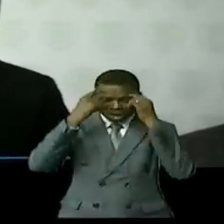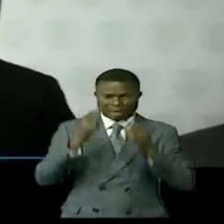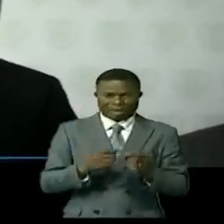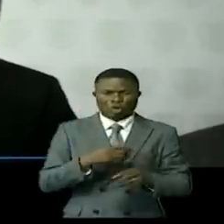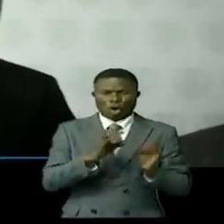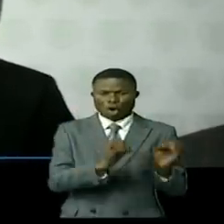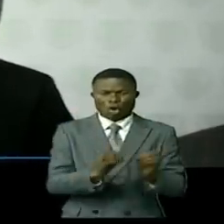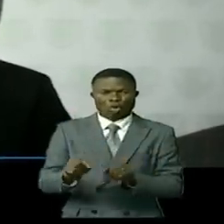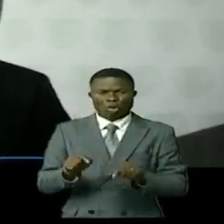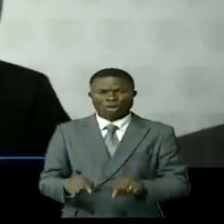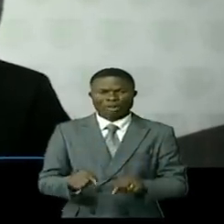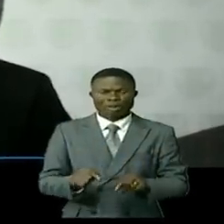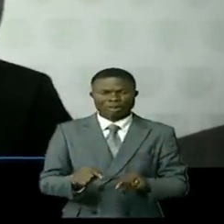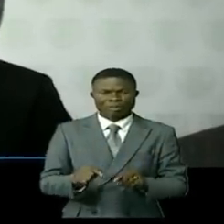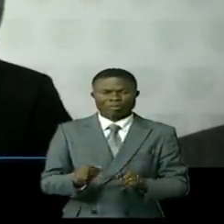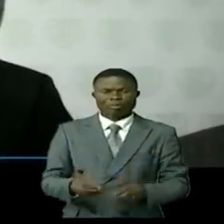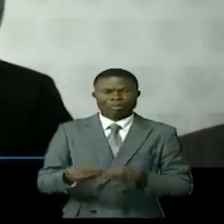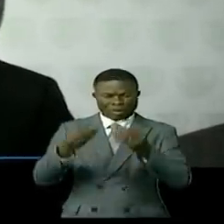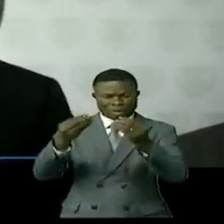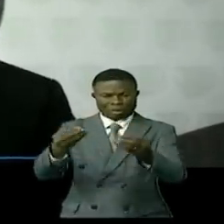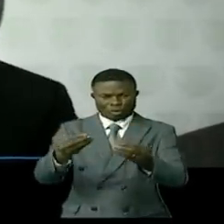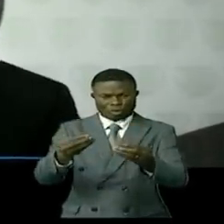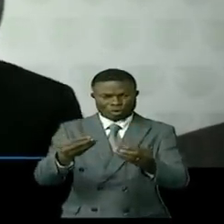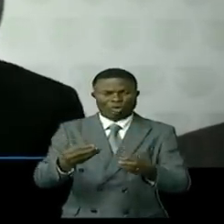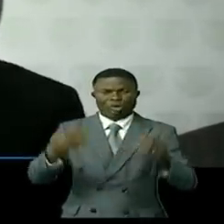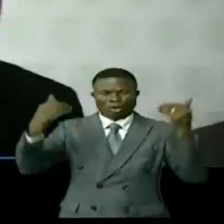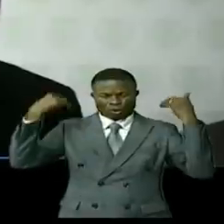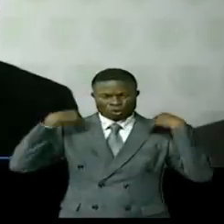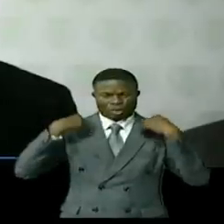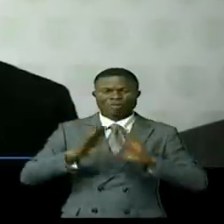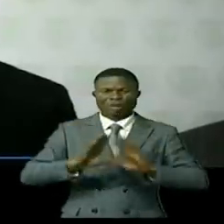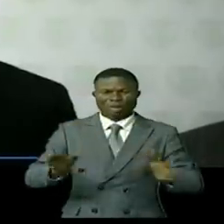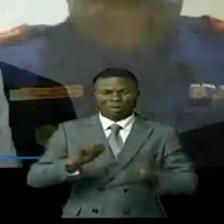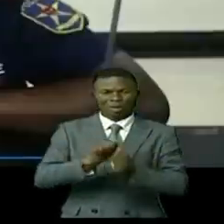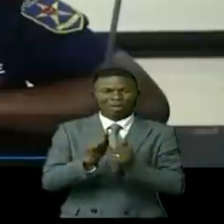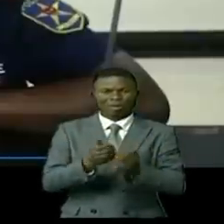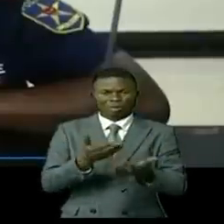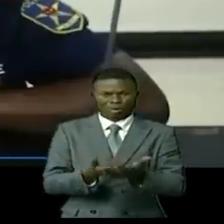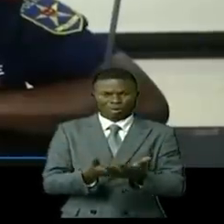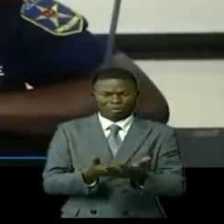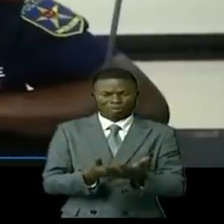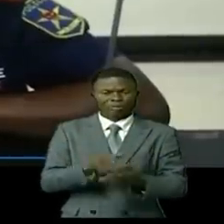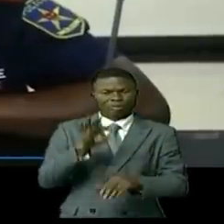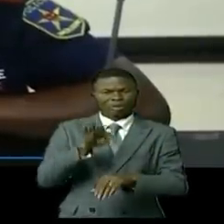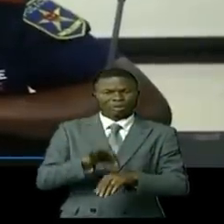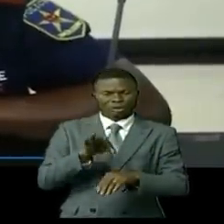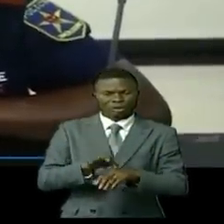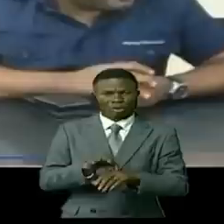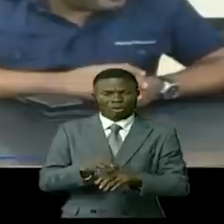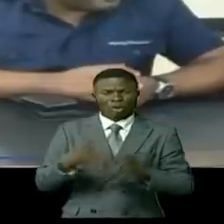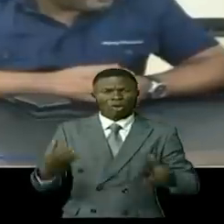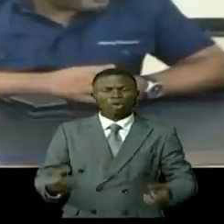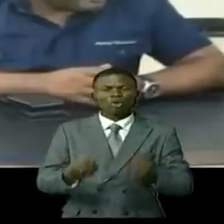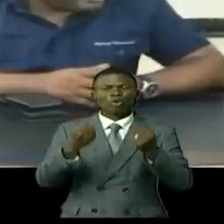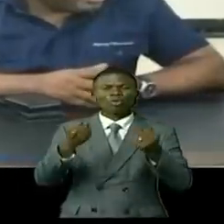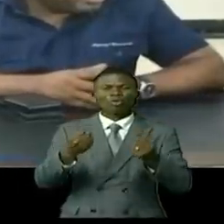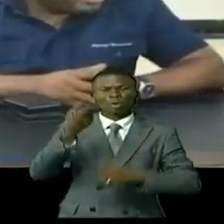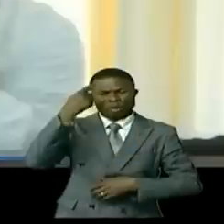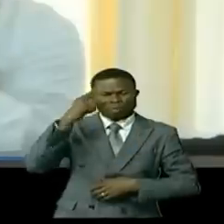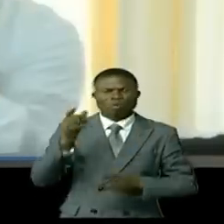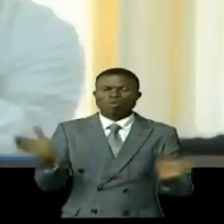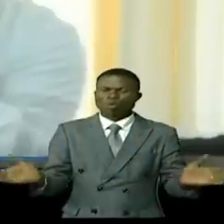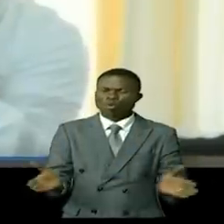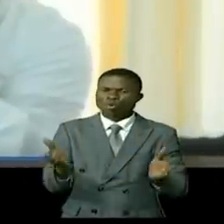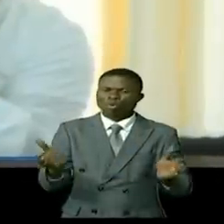techniques. Et elles seront mises en exécution par les autorités compétentes à cet effet. L'occasion était bien trouvée pour